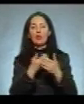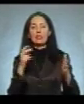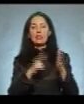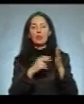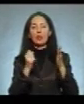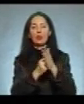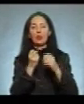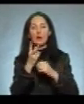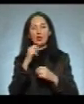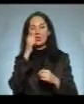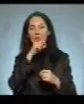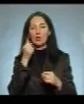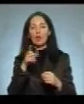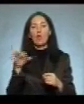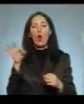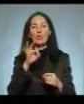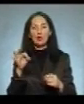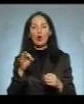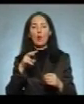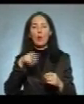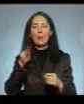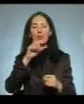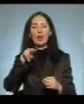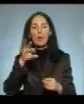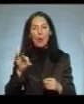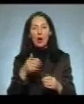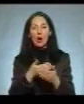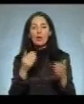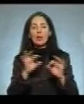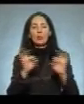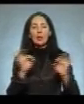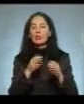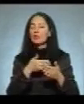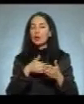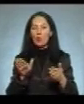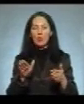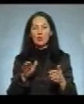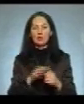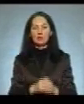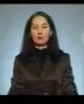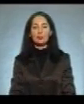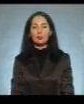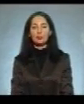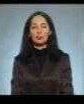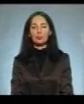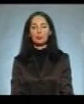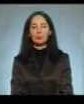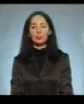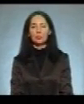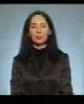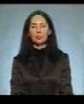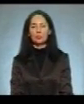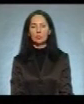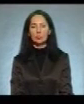В обласному локомотивному депо, де працював загиблий, від коментарів відмовились. Анастасія Чучко, Тарас Бурак, Василь Панчук, Андрій Бодак.